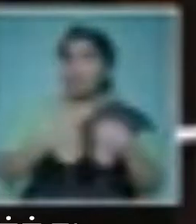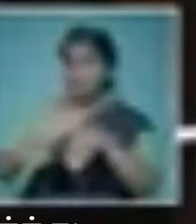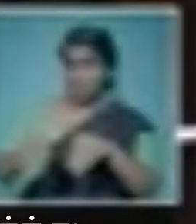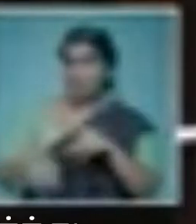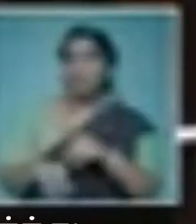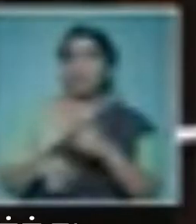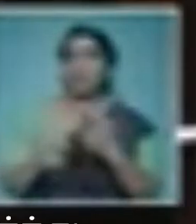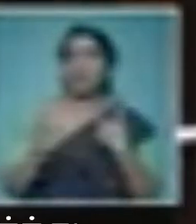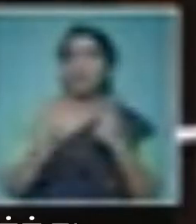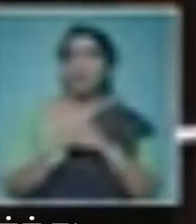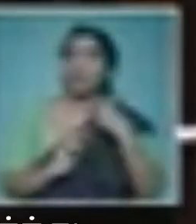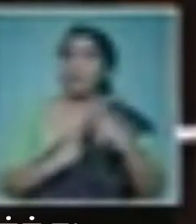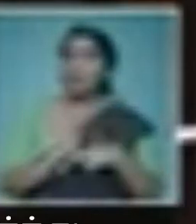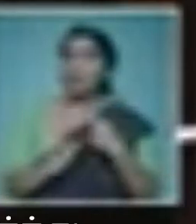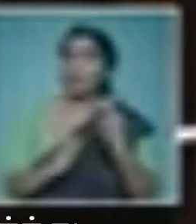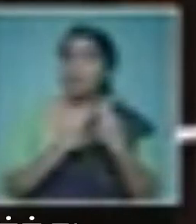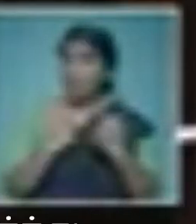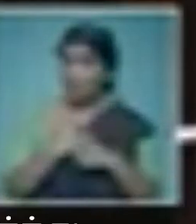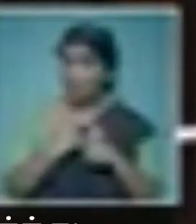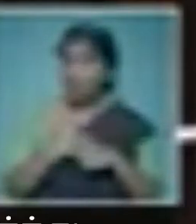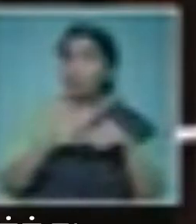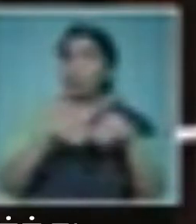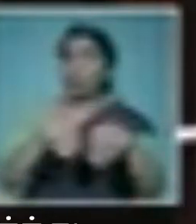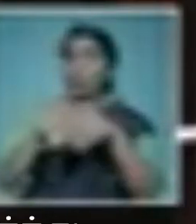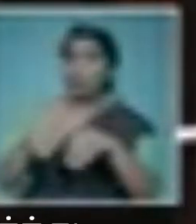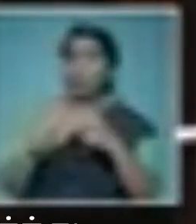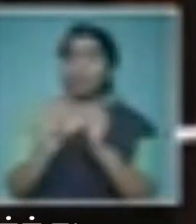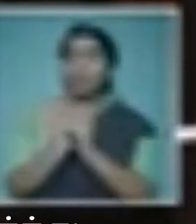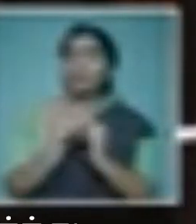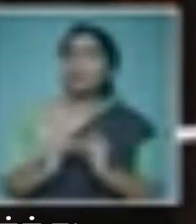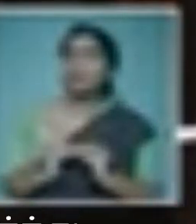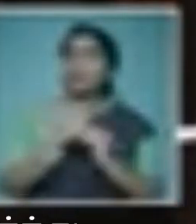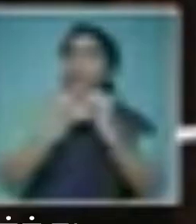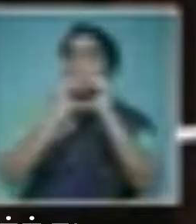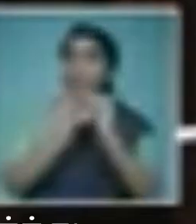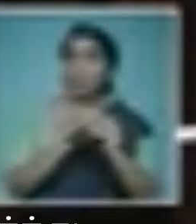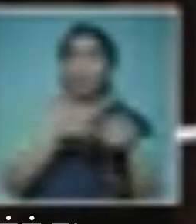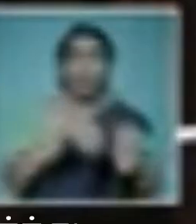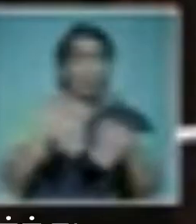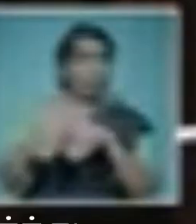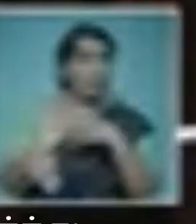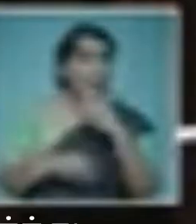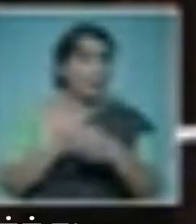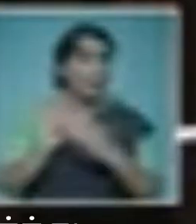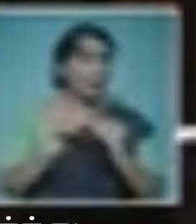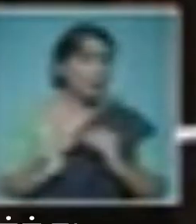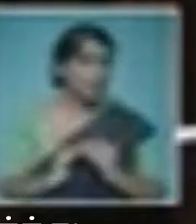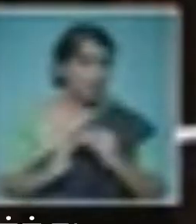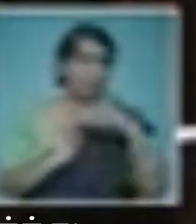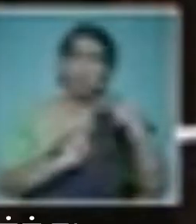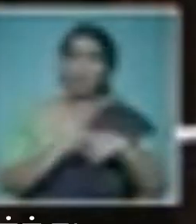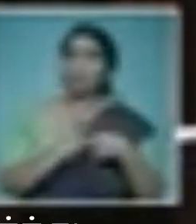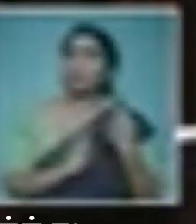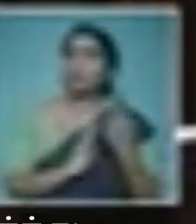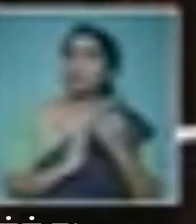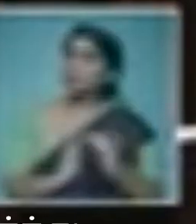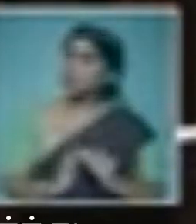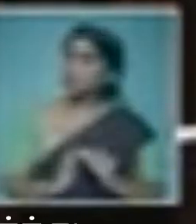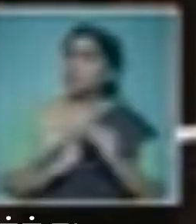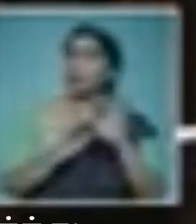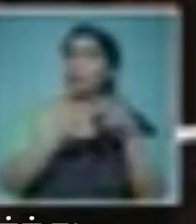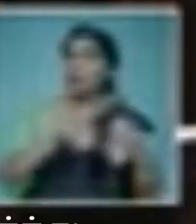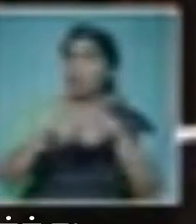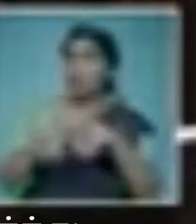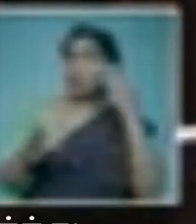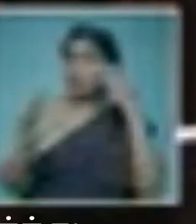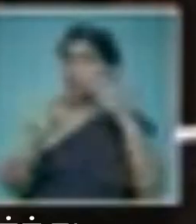අපි මොනවද කියන්නේ රටක ආර්ථිකය හදනවා නම් කෘෂි කර්මාංශය ඩිවලොප් කරන්න ඕනේ කෘෂි කර්මාංශය ඩිවලොප් කරනවා නම් රටේ ආර්ථිකය ඩිවලොප් කරනවා නම් ඇග්‍රිකල්චර්